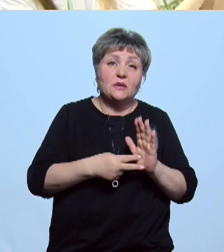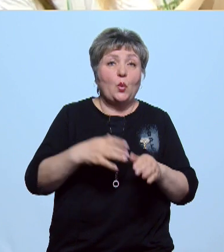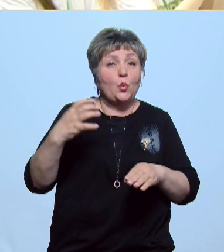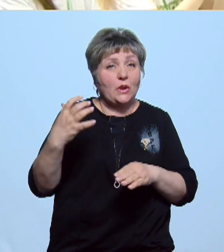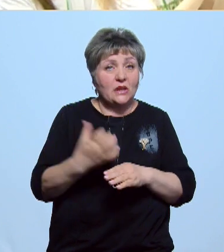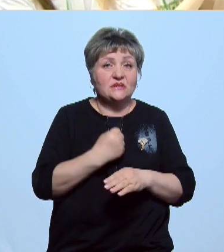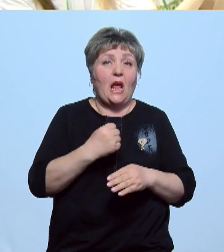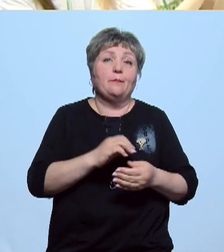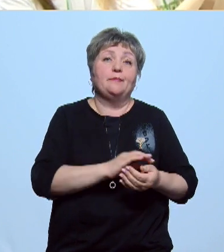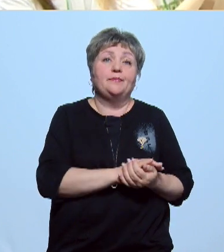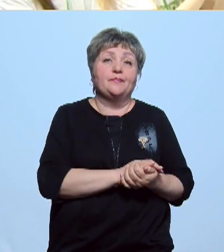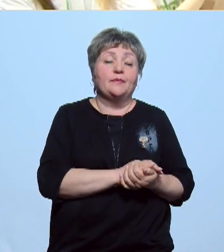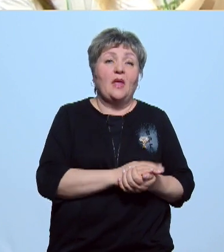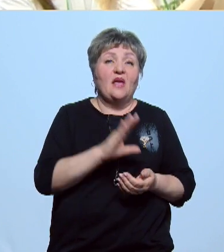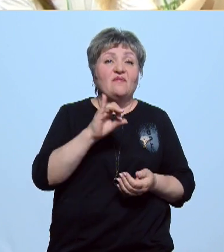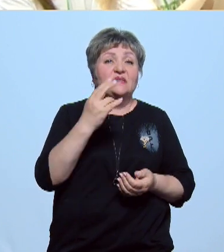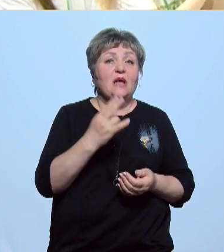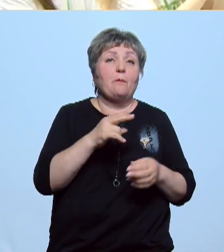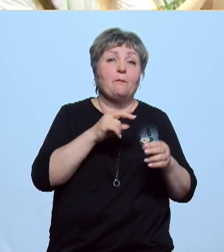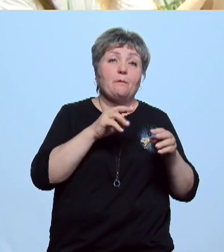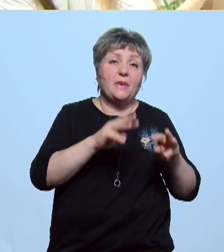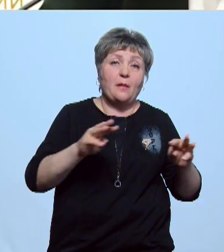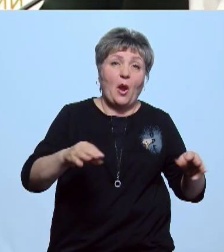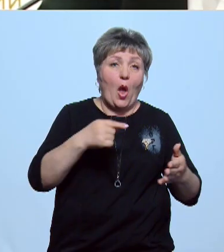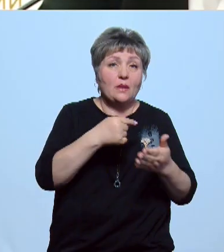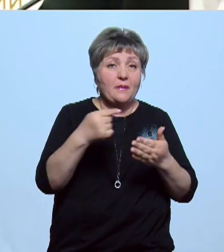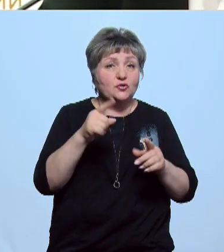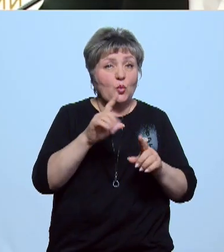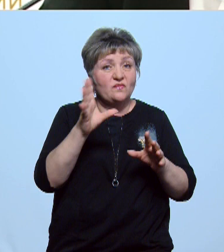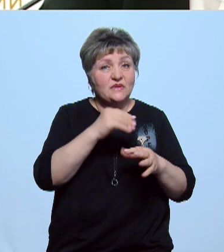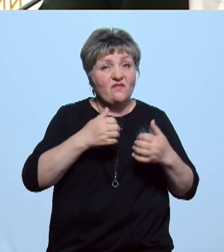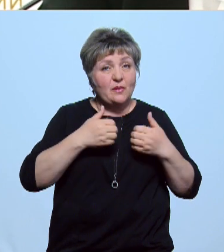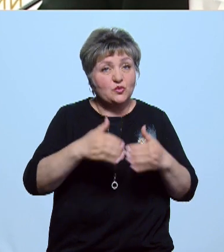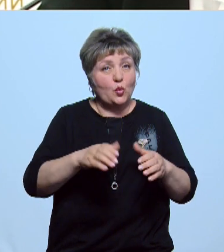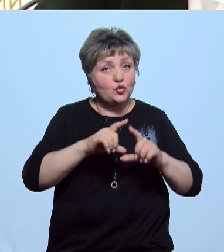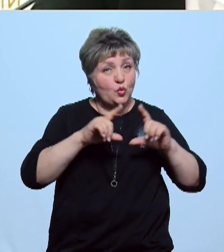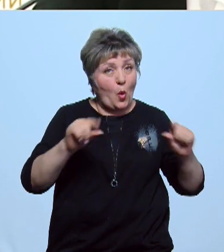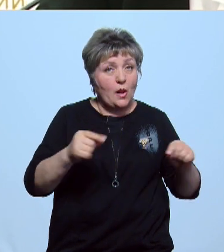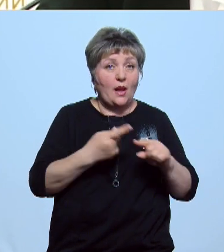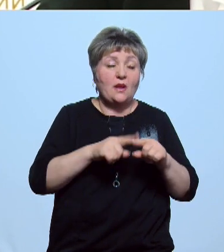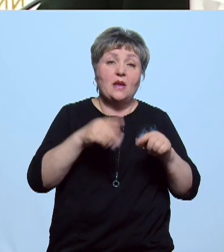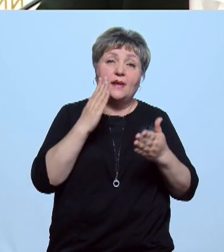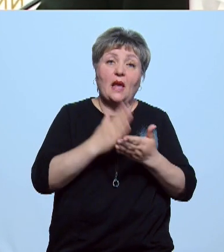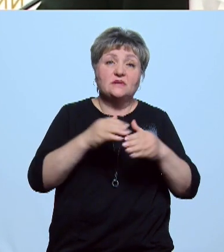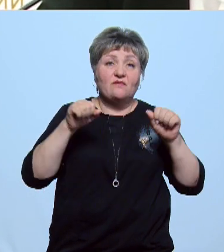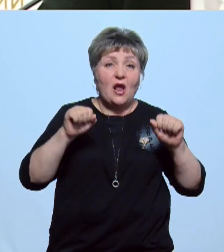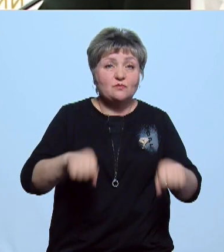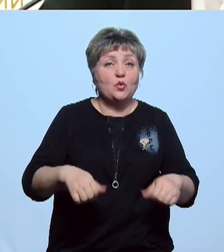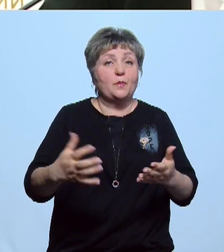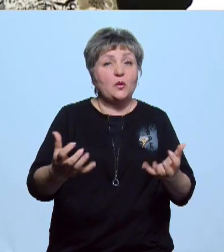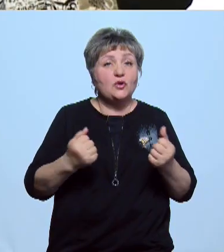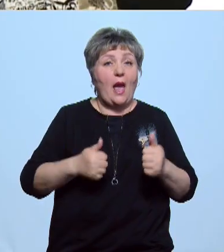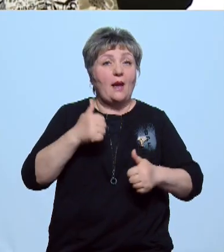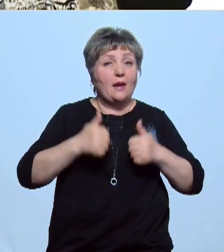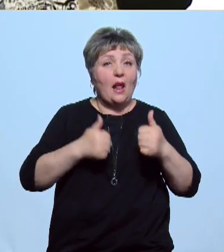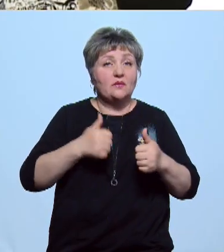удался. Вице-премьер также отметила, что у всех выпускников школы фермера есть возможность получить и грантовую помощь на